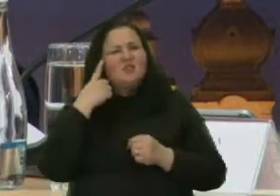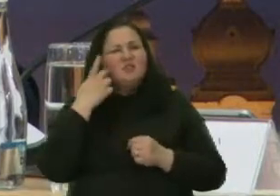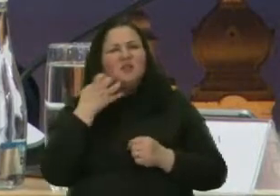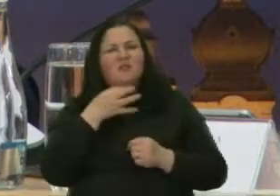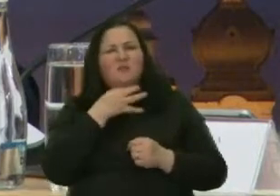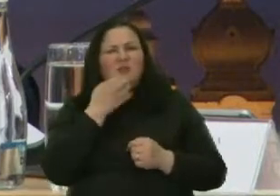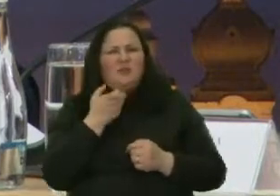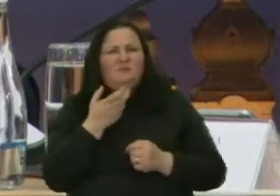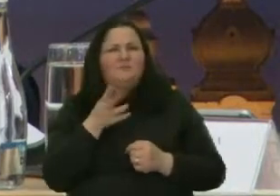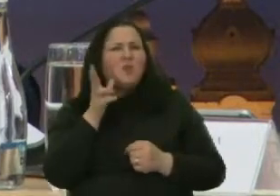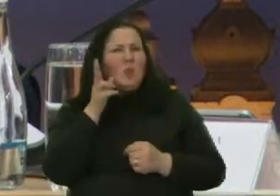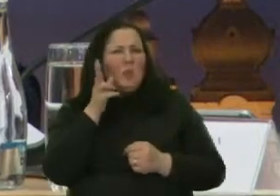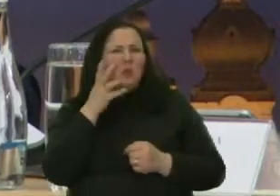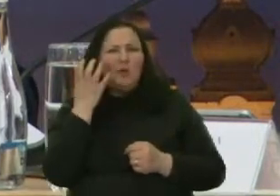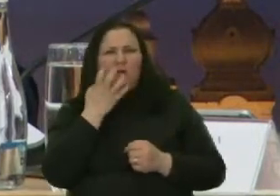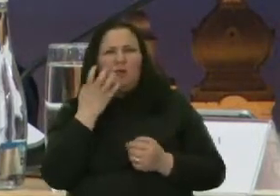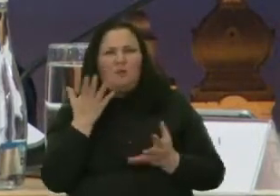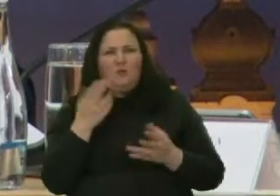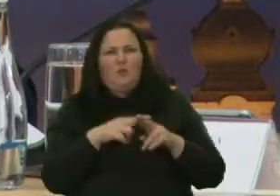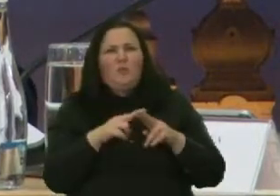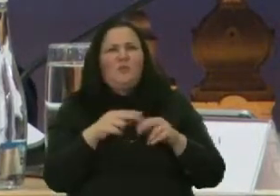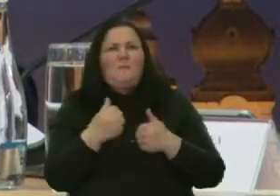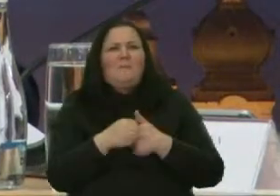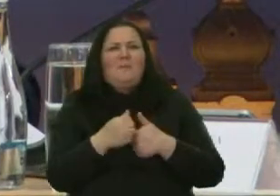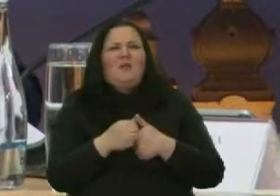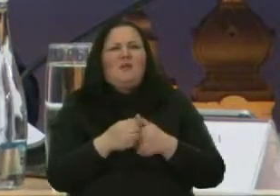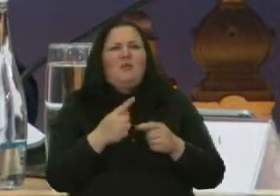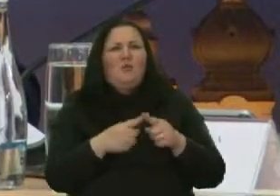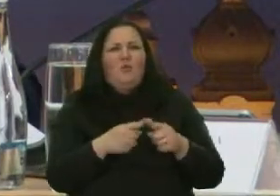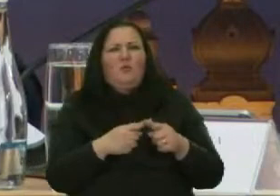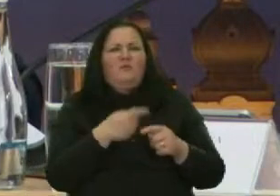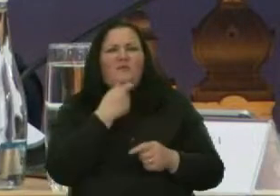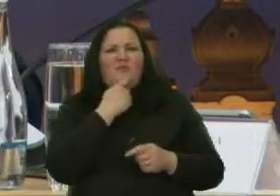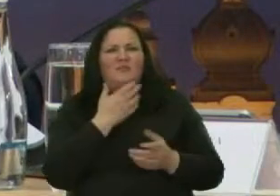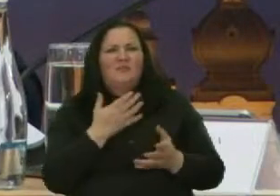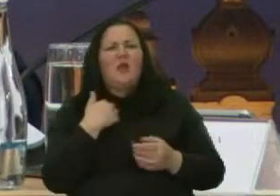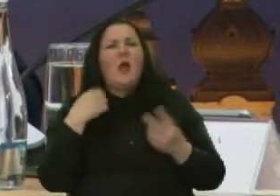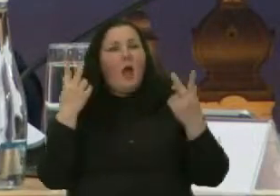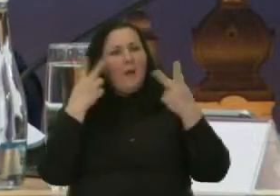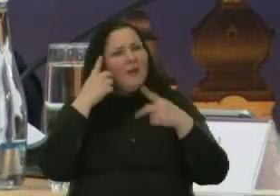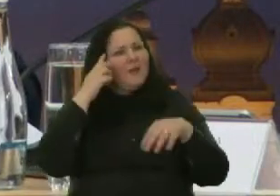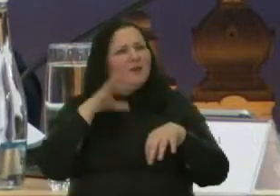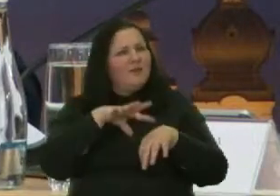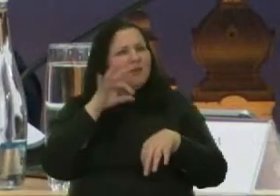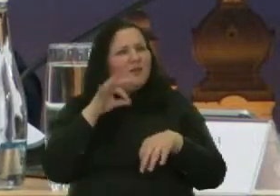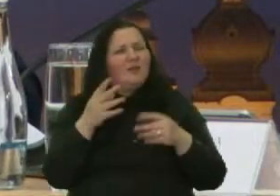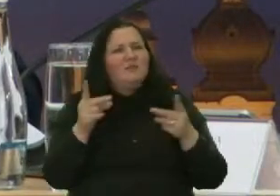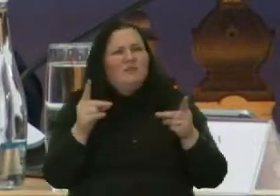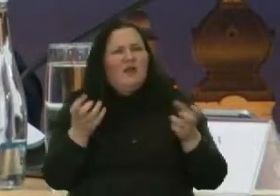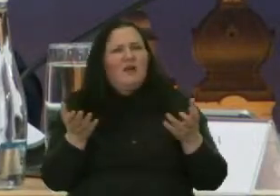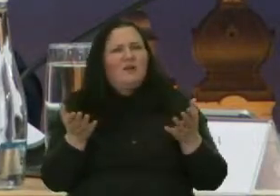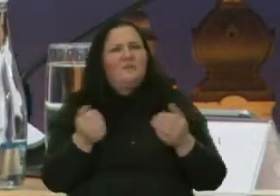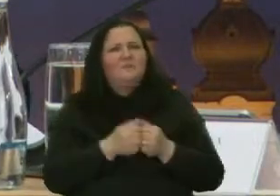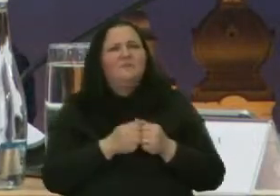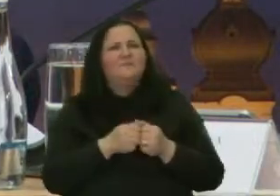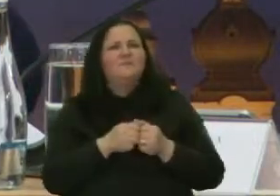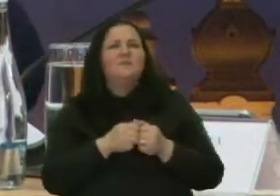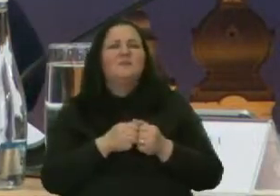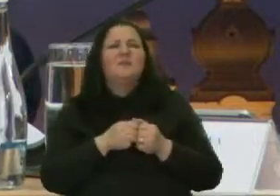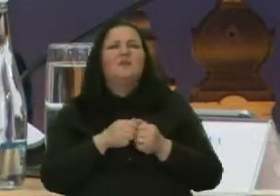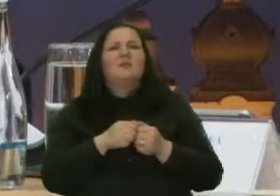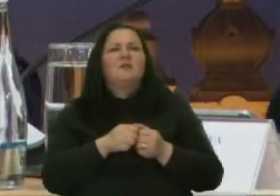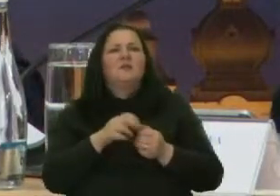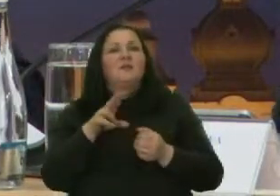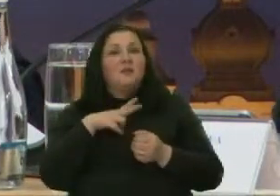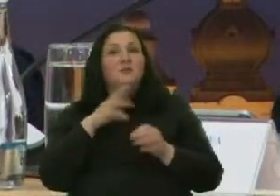sună Așa umor negru am înțeles Ideea dar Da e e în